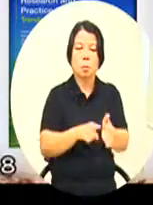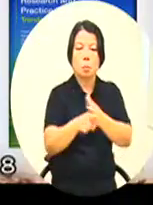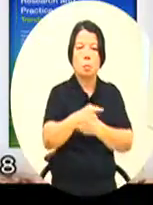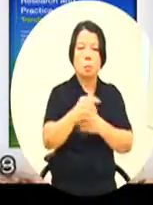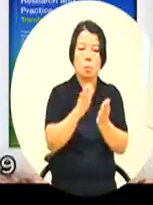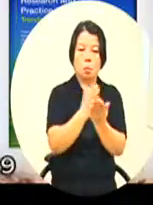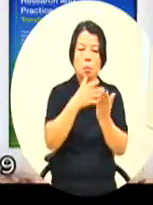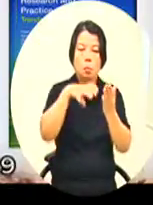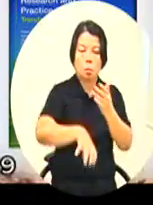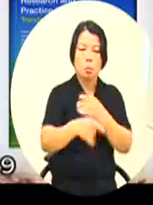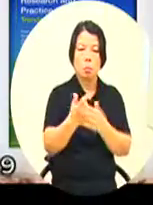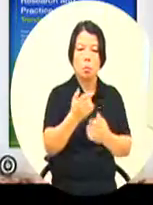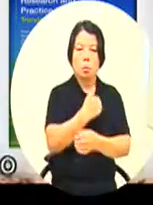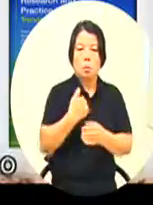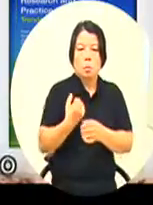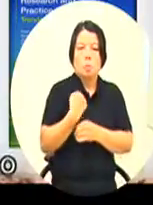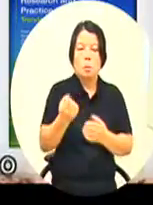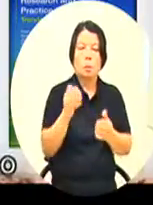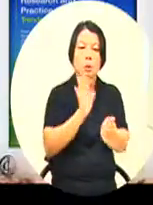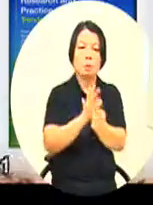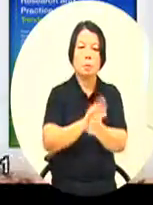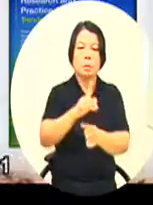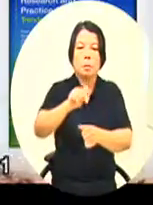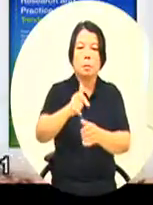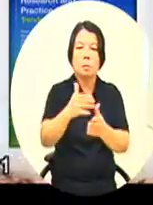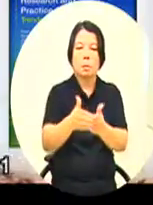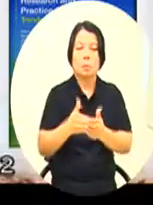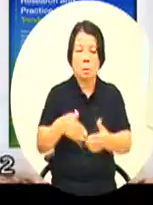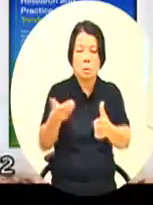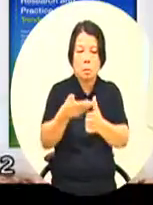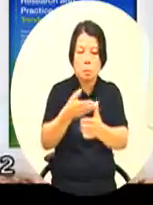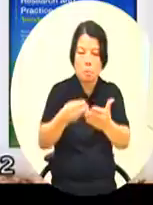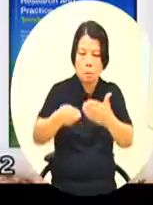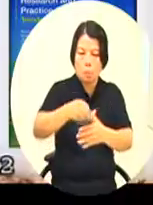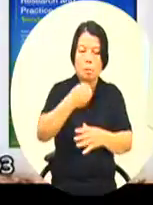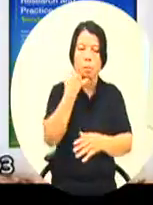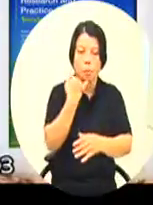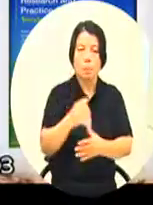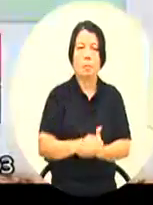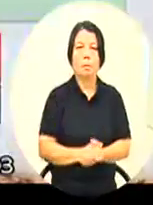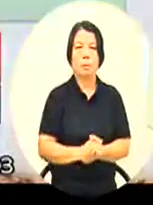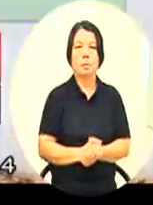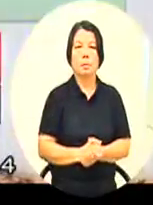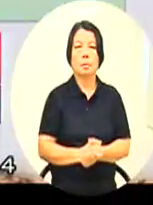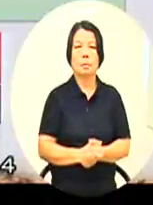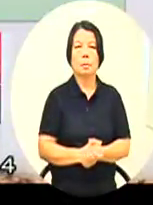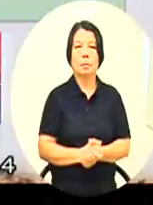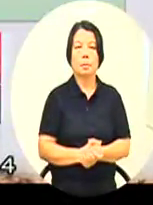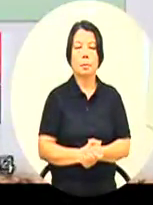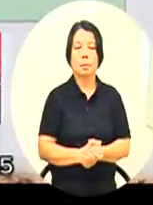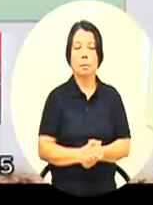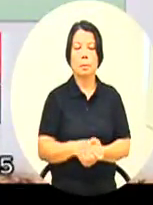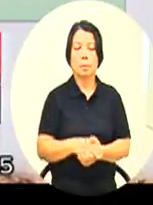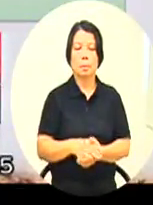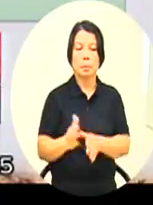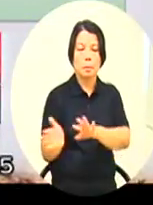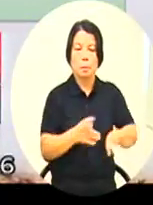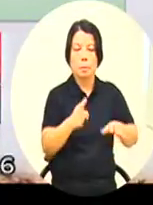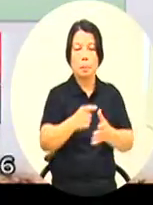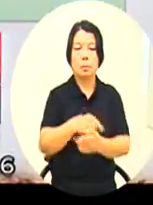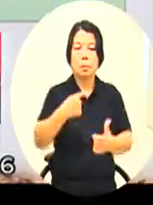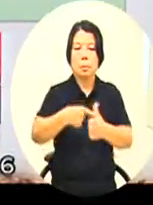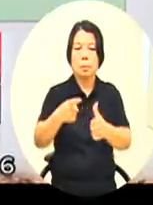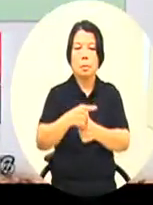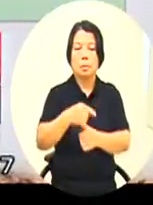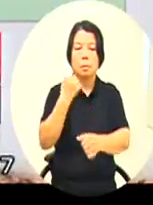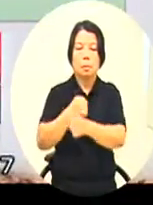我相信我有能力在帮我们学校的老师做进一步的提升。那接下来呢，还有我们教职员共同编列的专